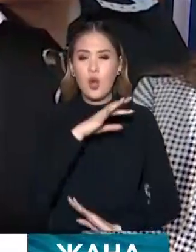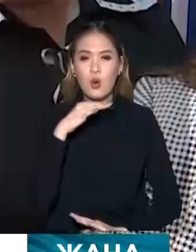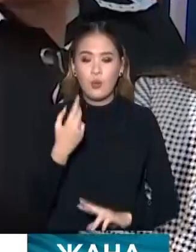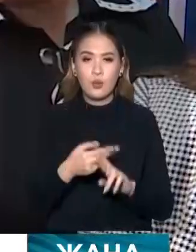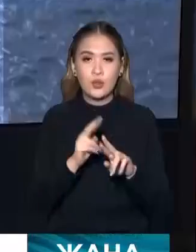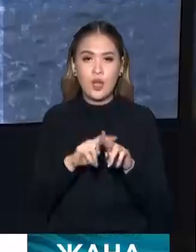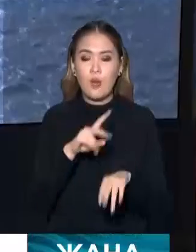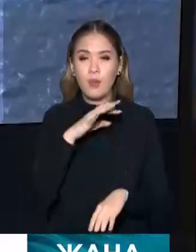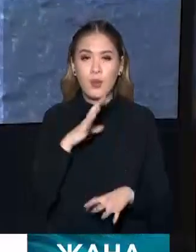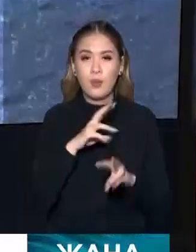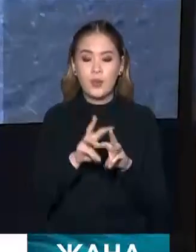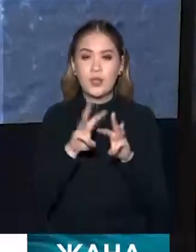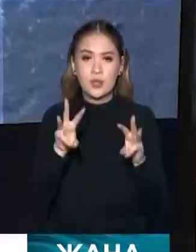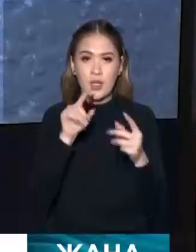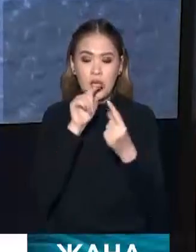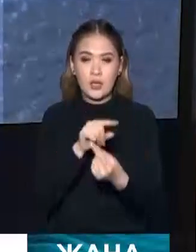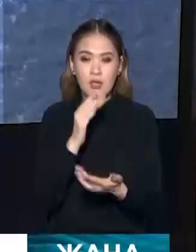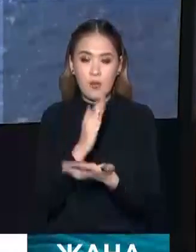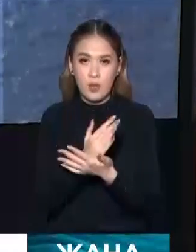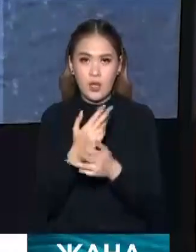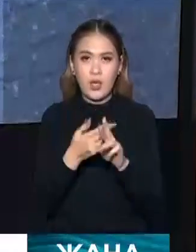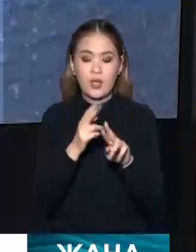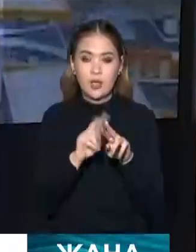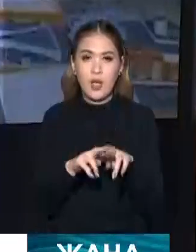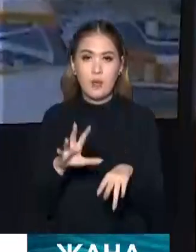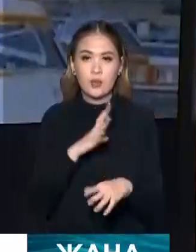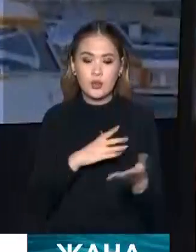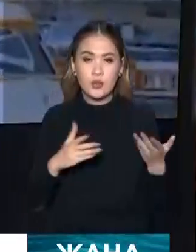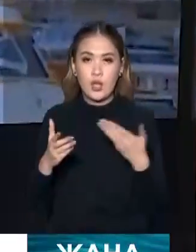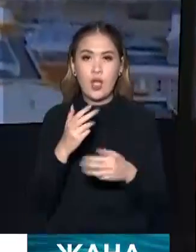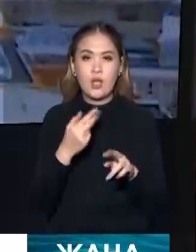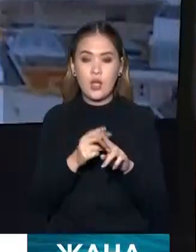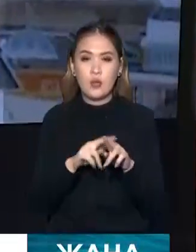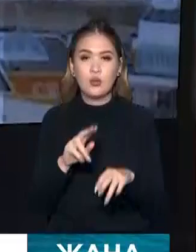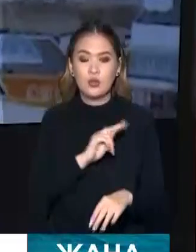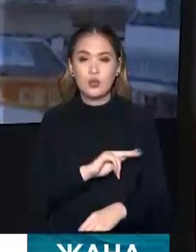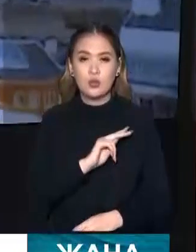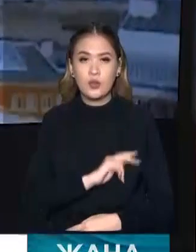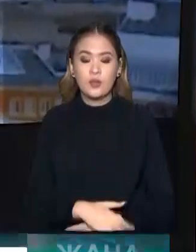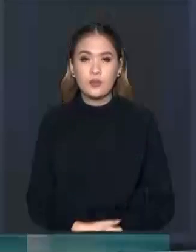біздің басқа да министрліктерге қарсы мәселелерім бар. Олармен де қазір біз ішкі процедураларды жүргізіп жатырмыз.